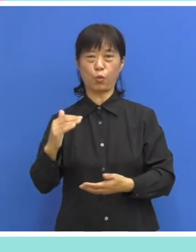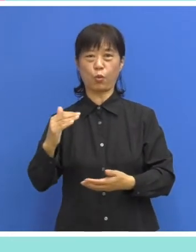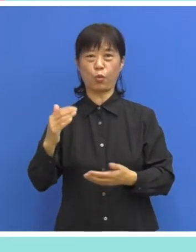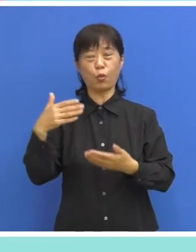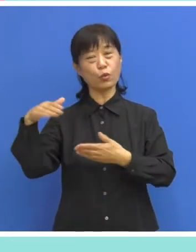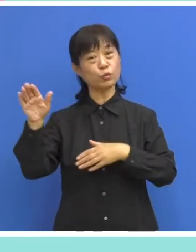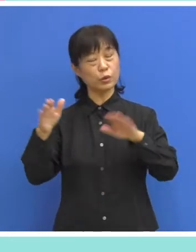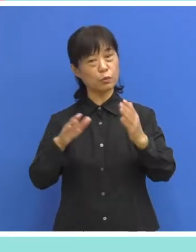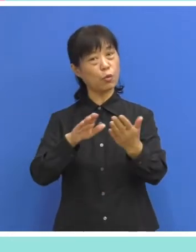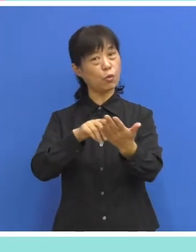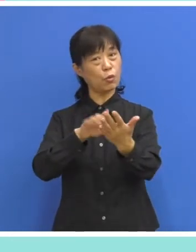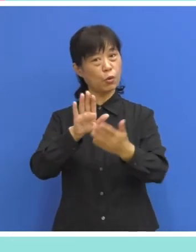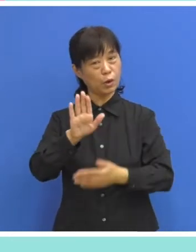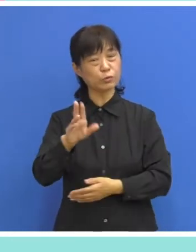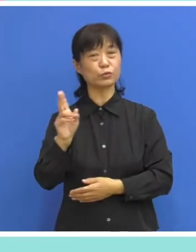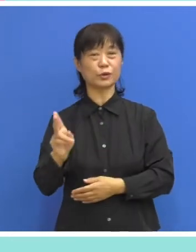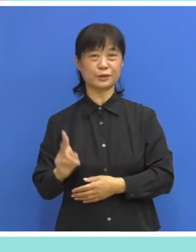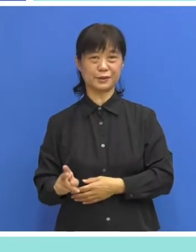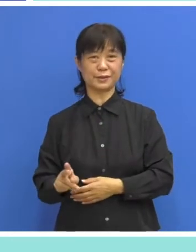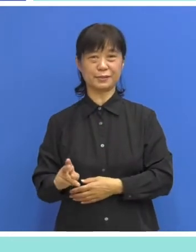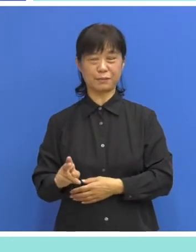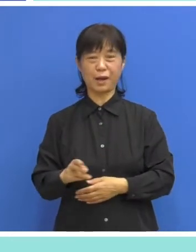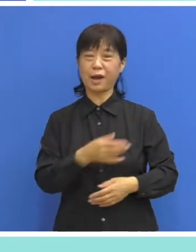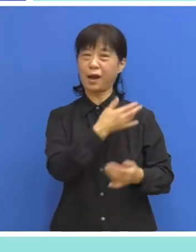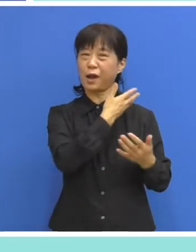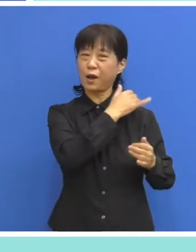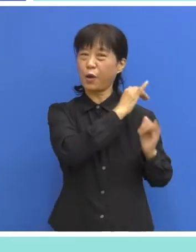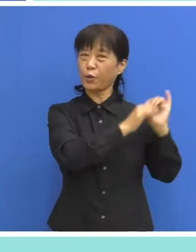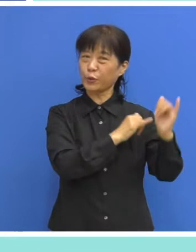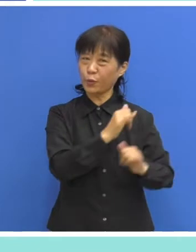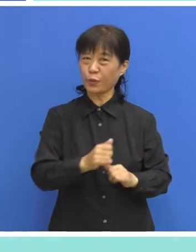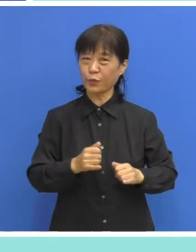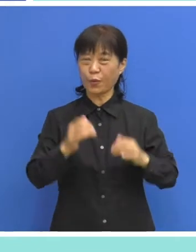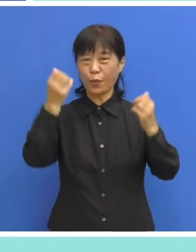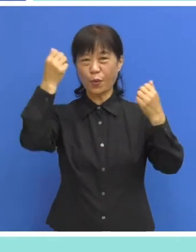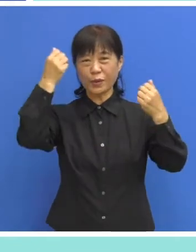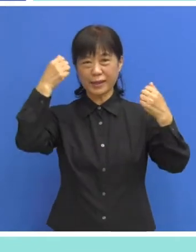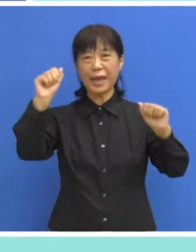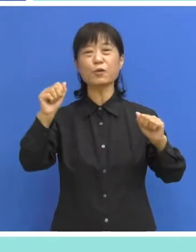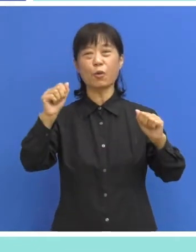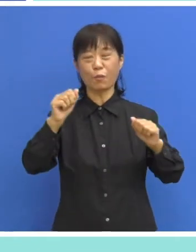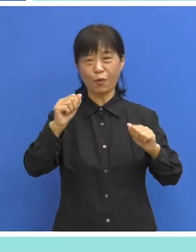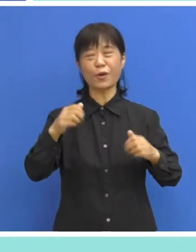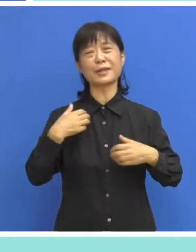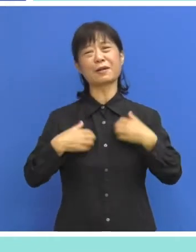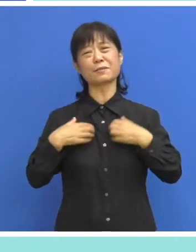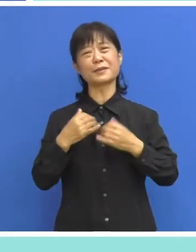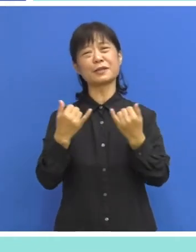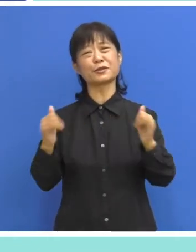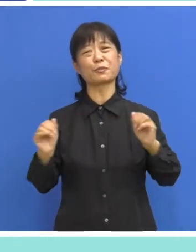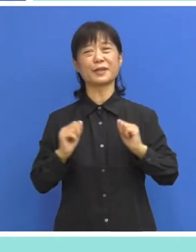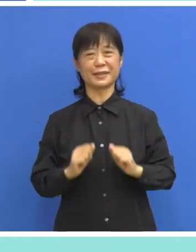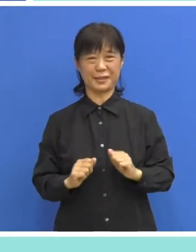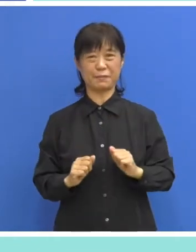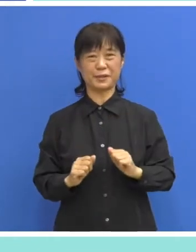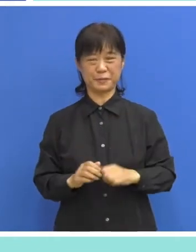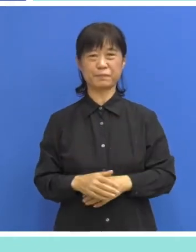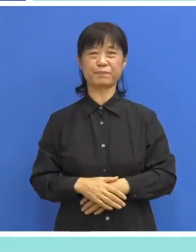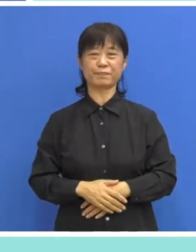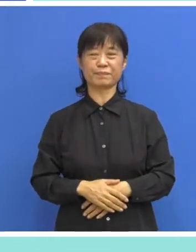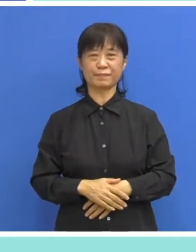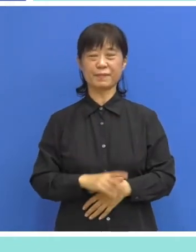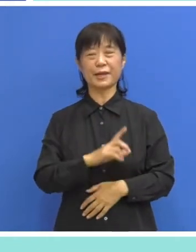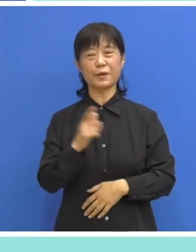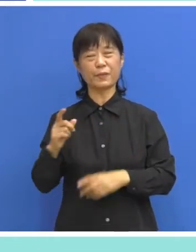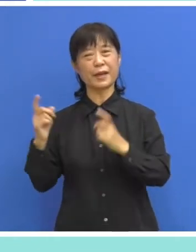で、非常にあの郷土芸能も毎年楽しみにされている方いらっしゃいますので、まあそういった県内のイベントま